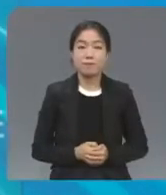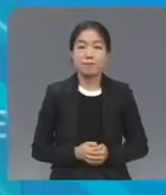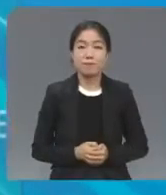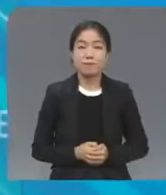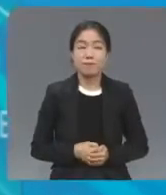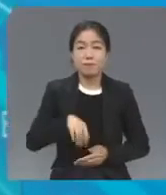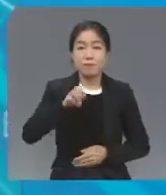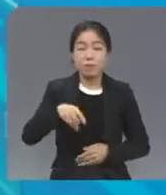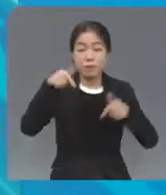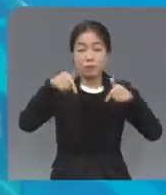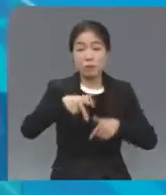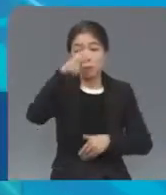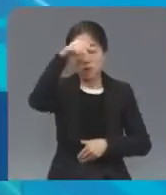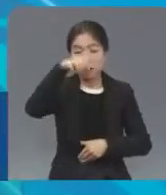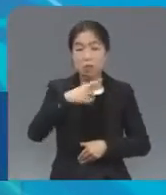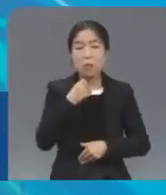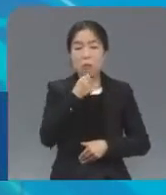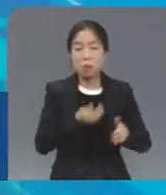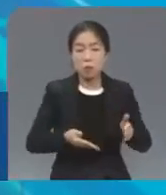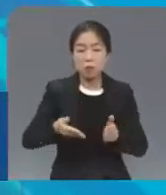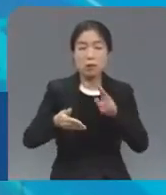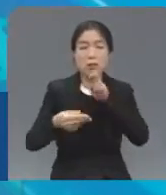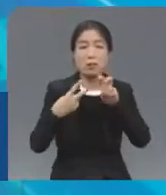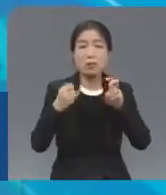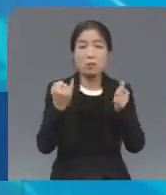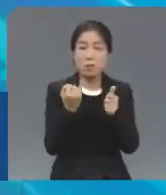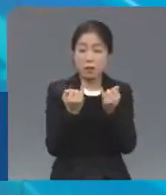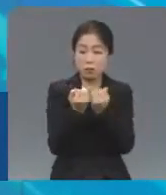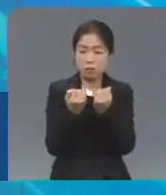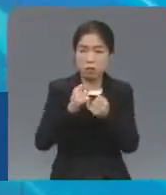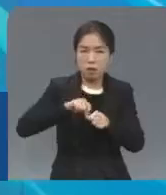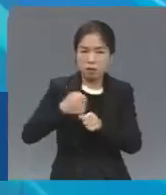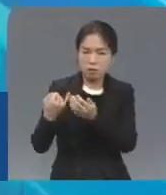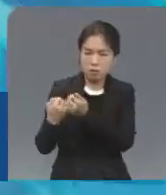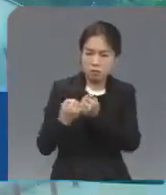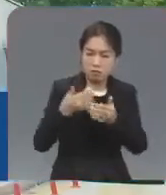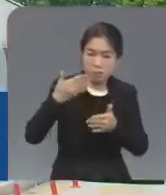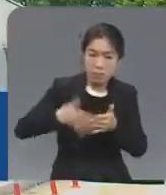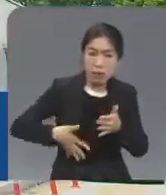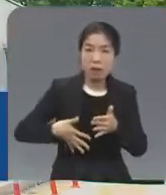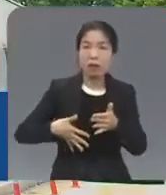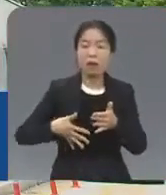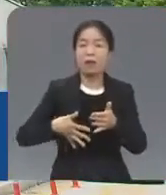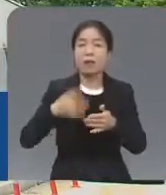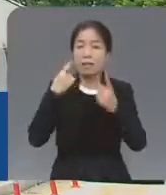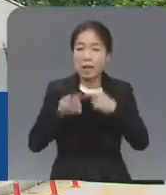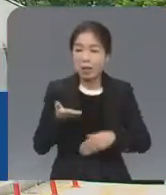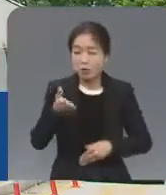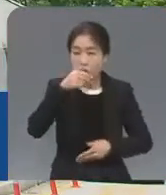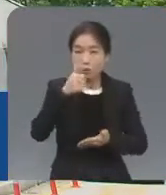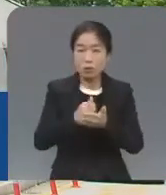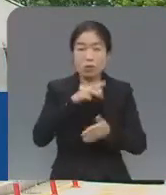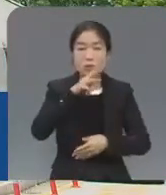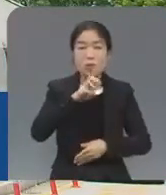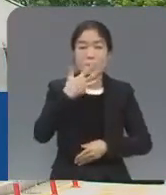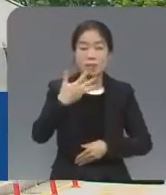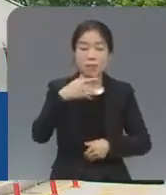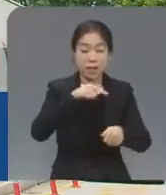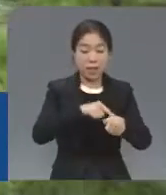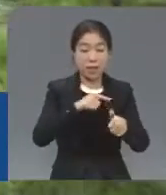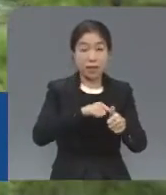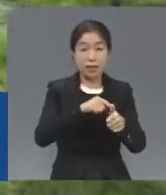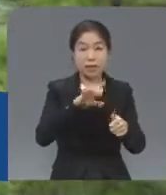광주 서부경찰서는 골목길에서 20대 여성을 강제로 끌고 가려다 상해를 입힌 혐의로 38살 n 씨를